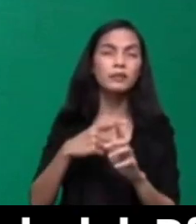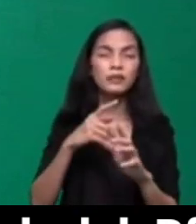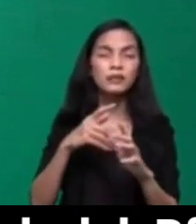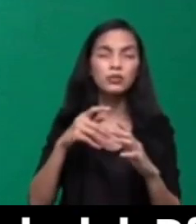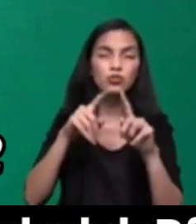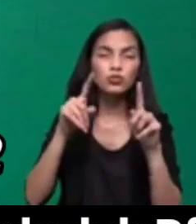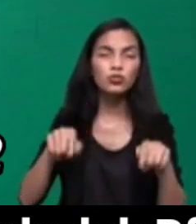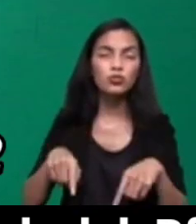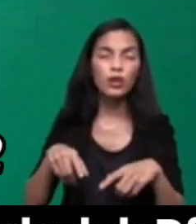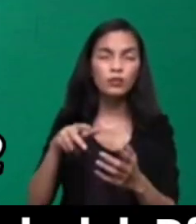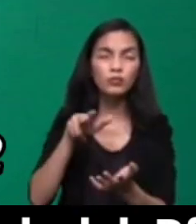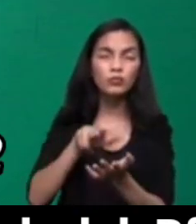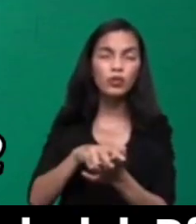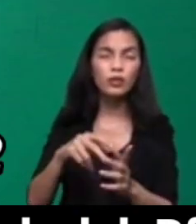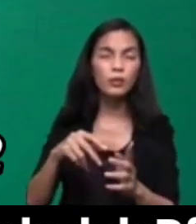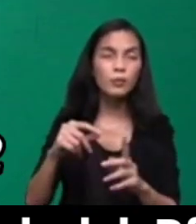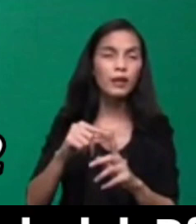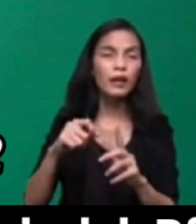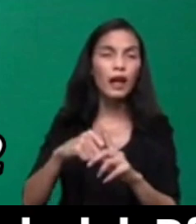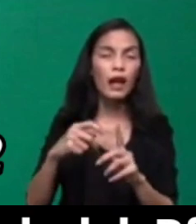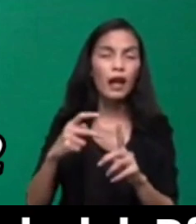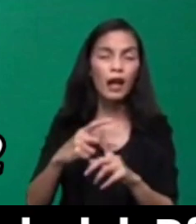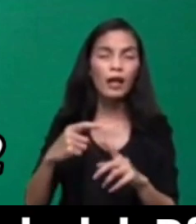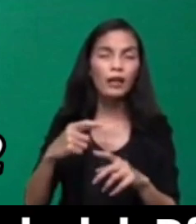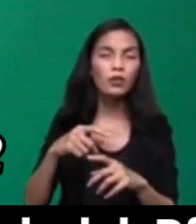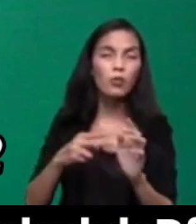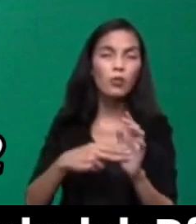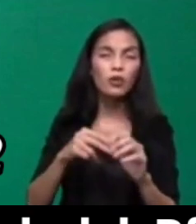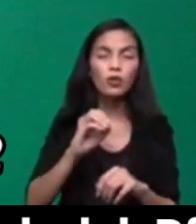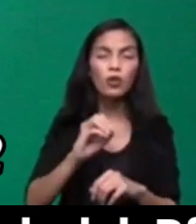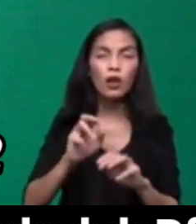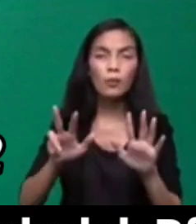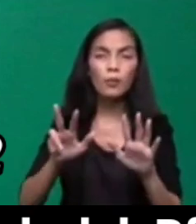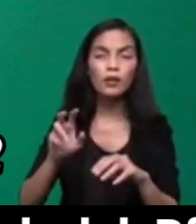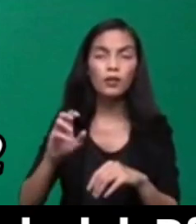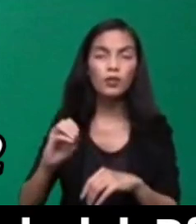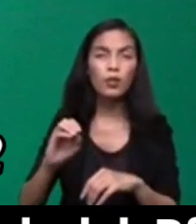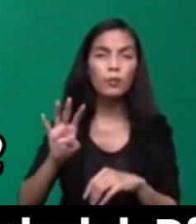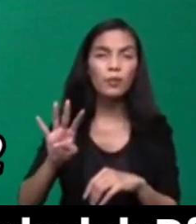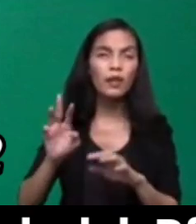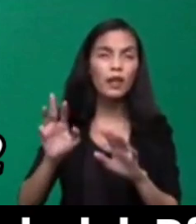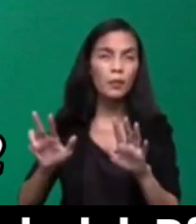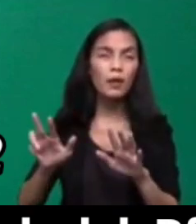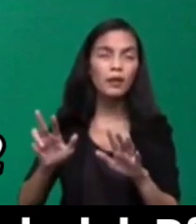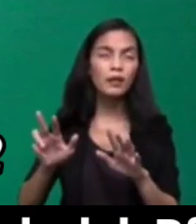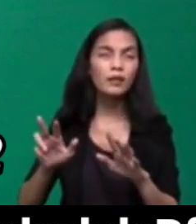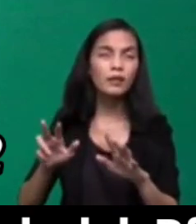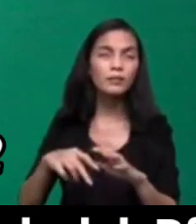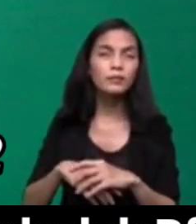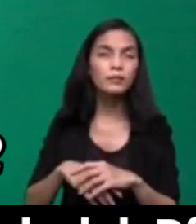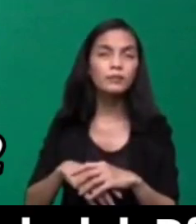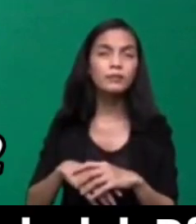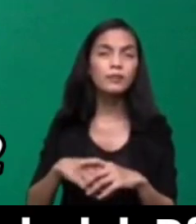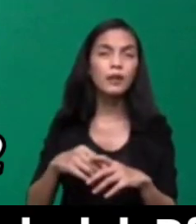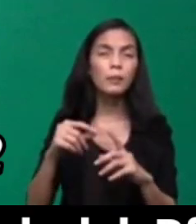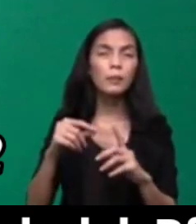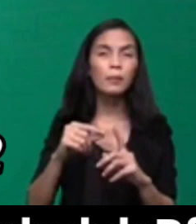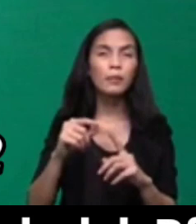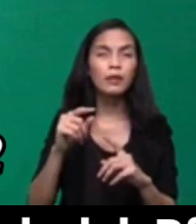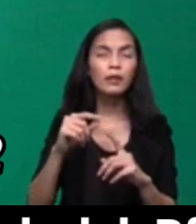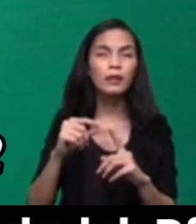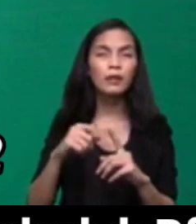Dirjen PKH Kementan nomor 080 48 kbps Vega